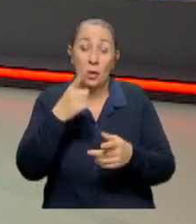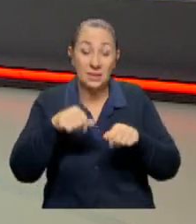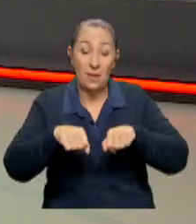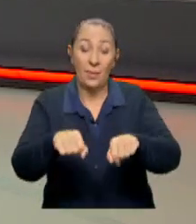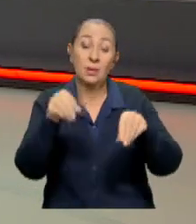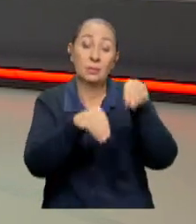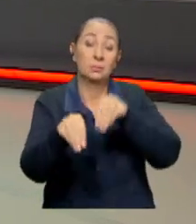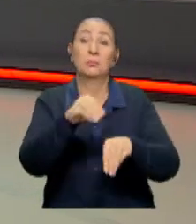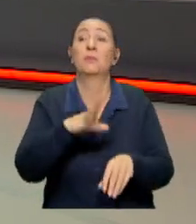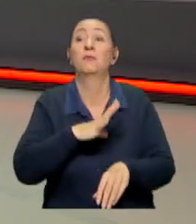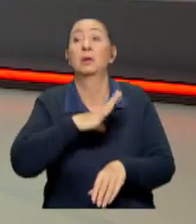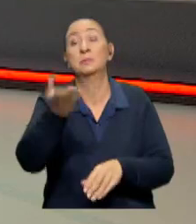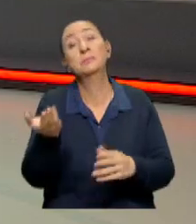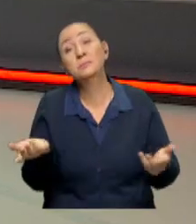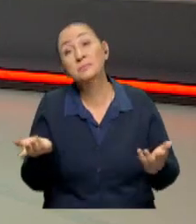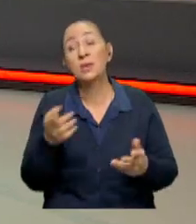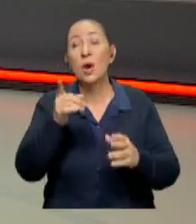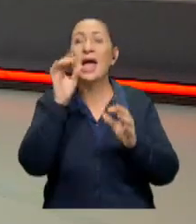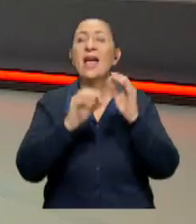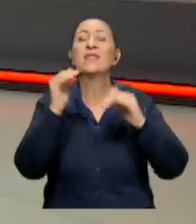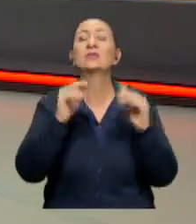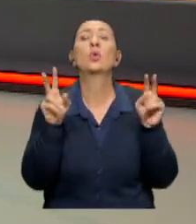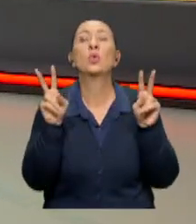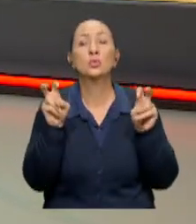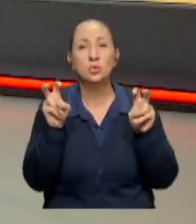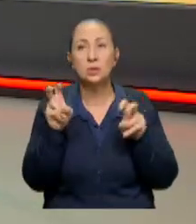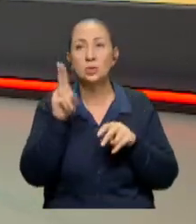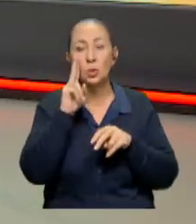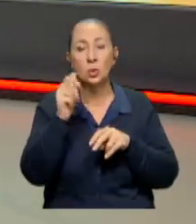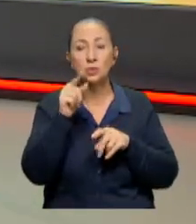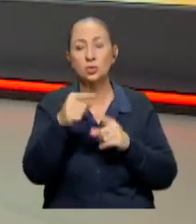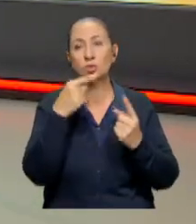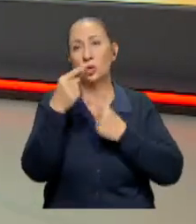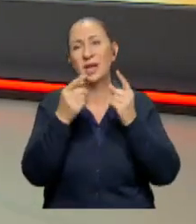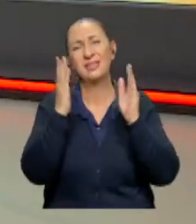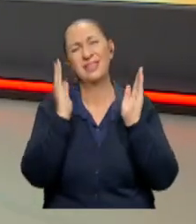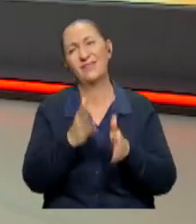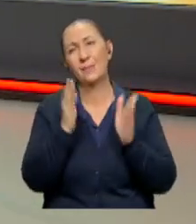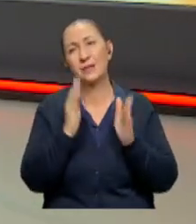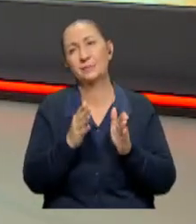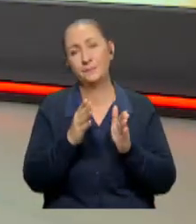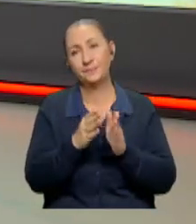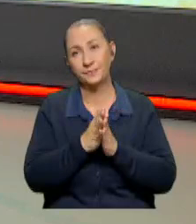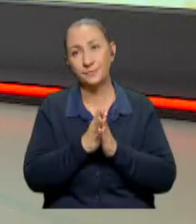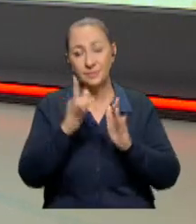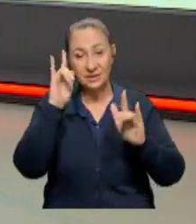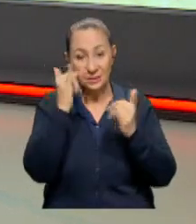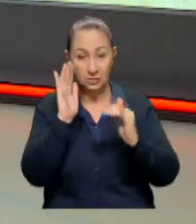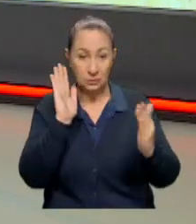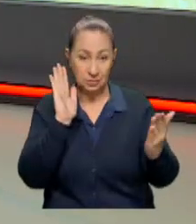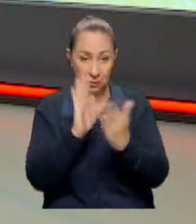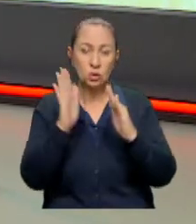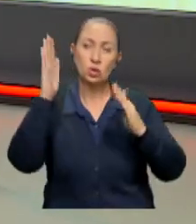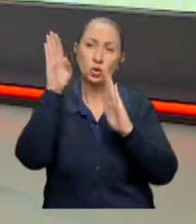sepet ayarlıyorlar. Şimdi bu enflasyon meselesinde son günlerde şu söyleniyor sürekli. Yılbaşına doğru